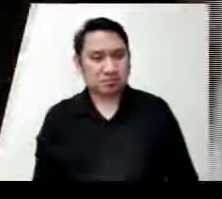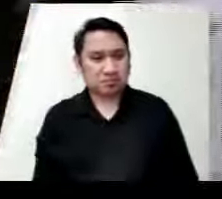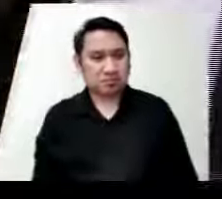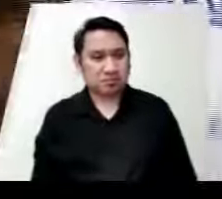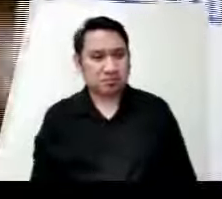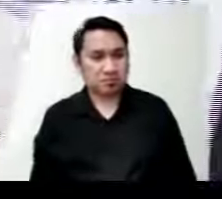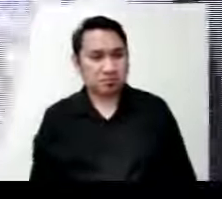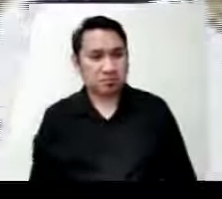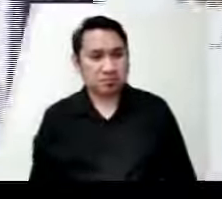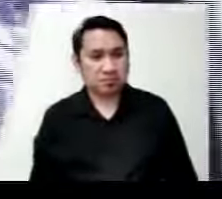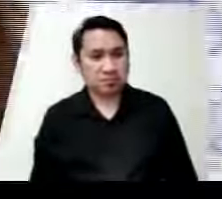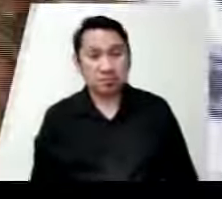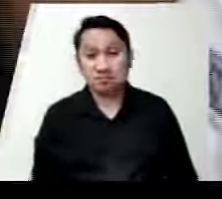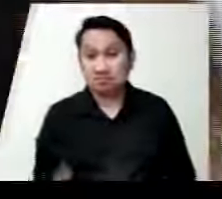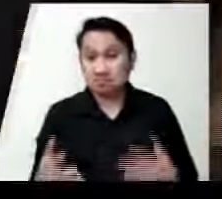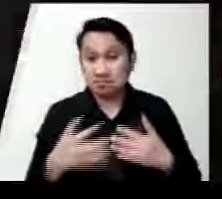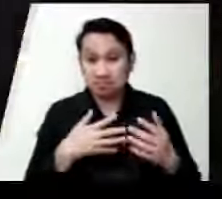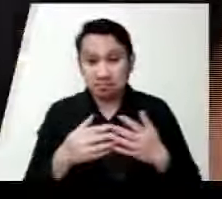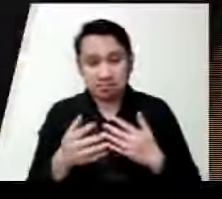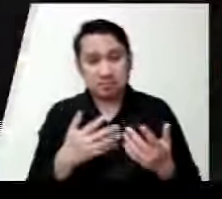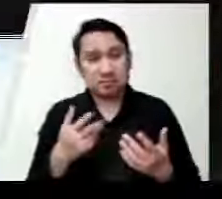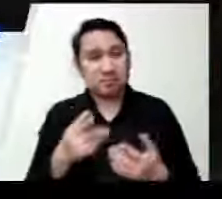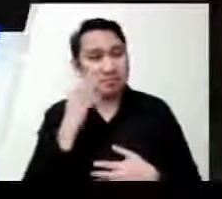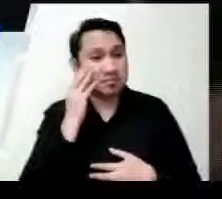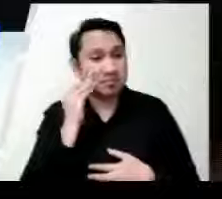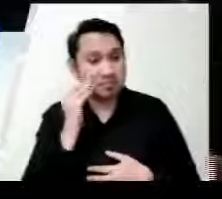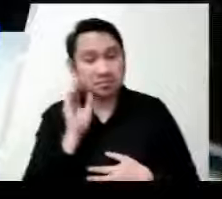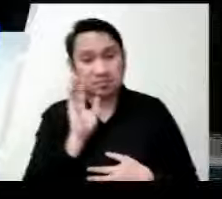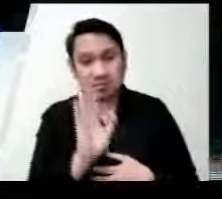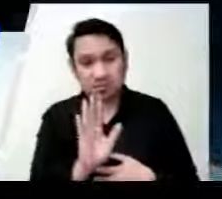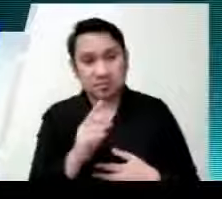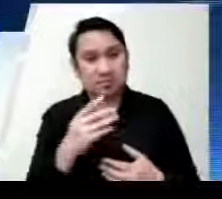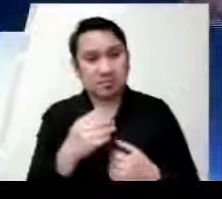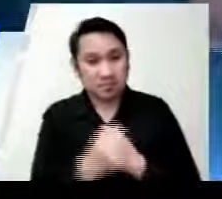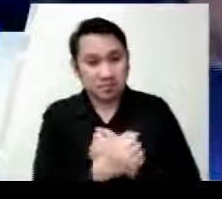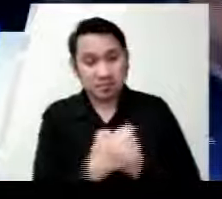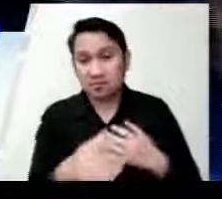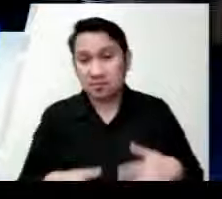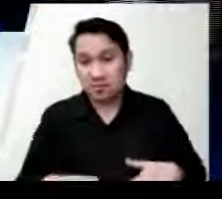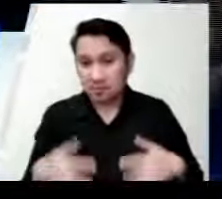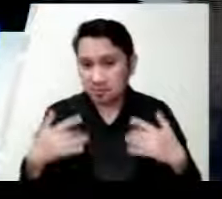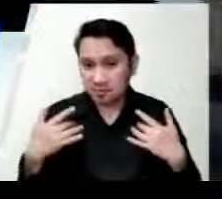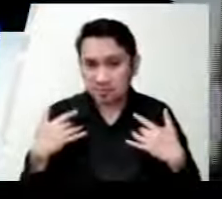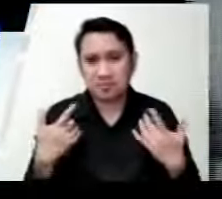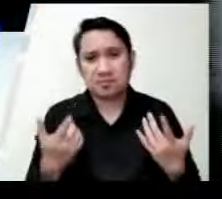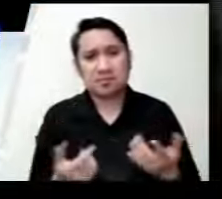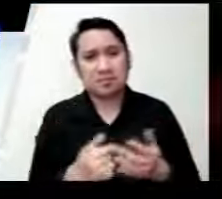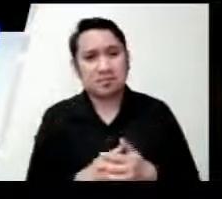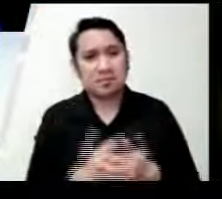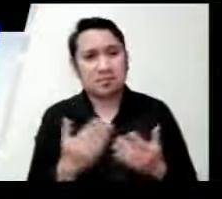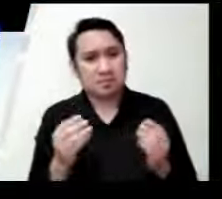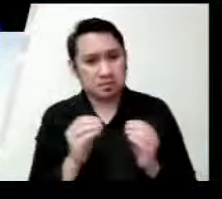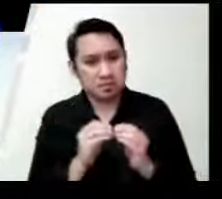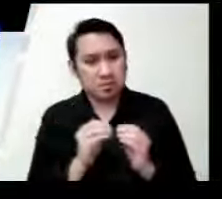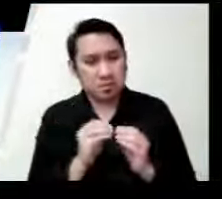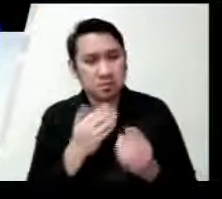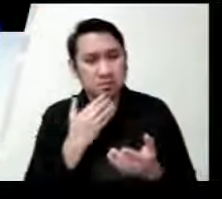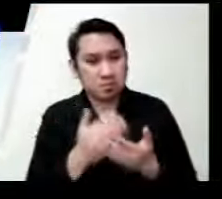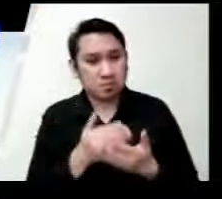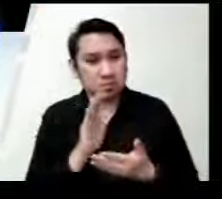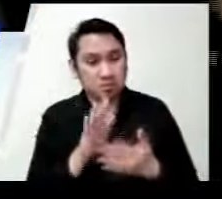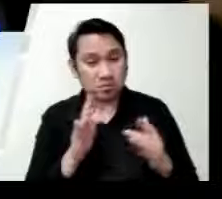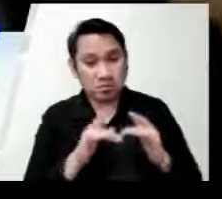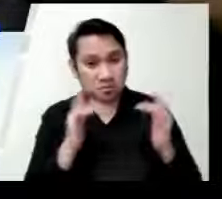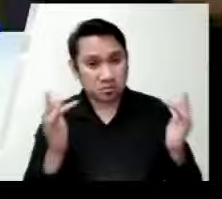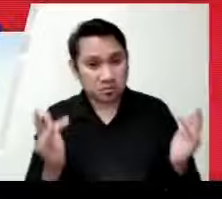Sa kabila ng mga pinagdaanan kaugnay sa kanyang love life, masaya at mas maayos na raw ang lagay ng puso ni Widow's War